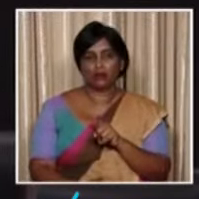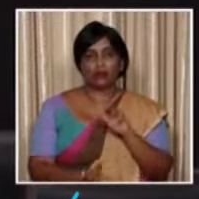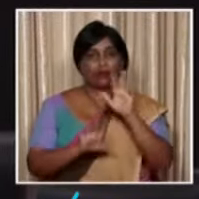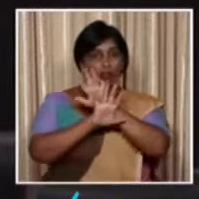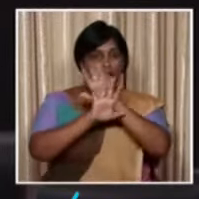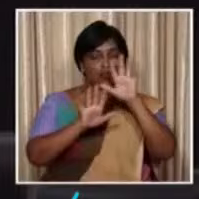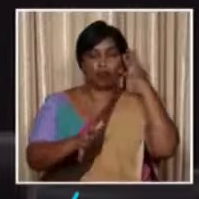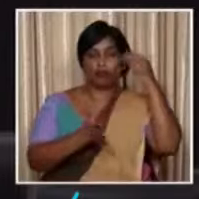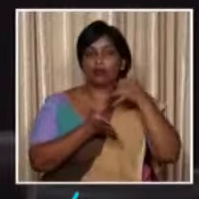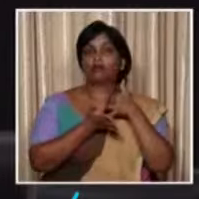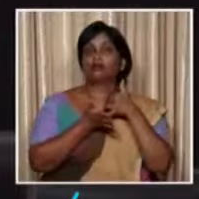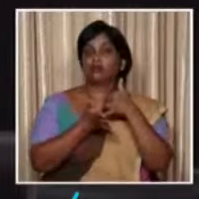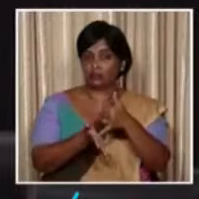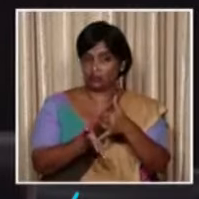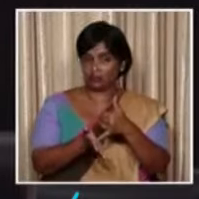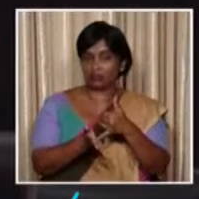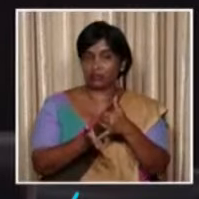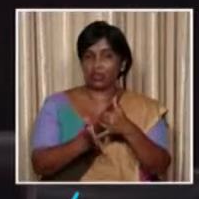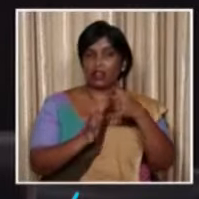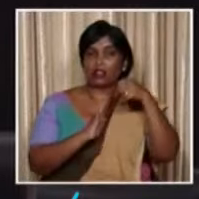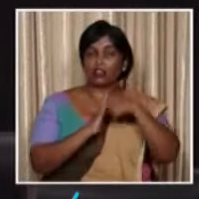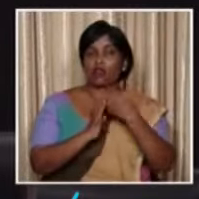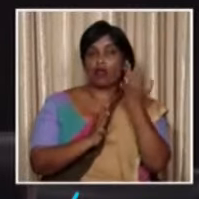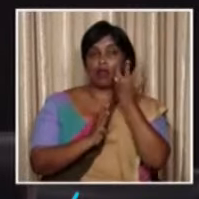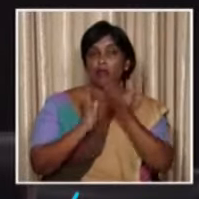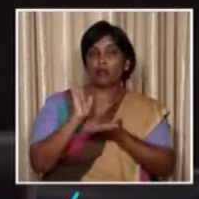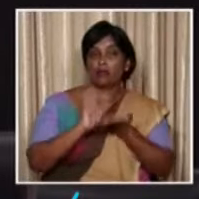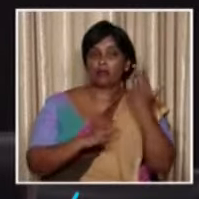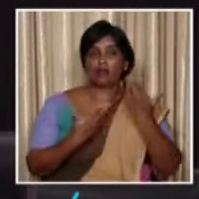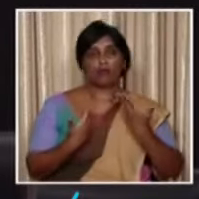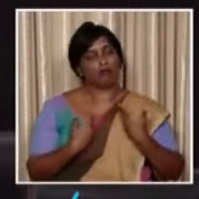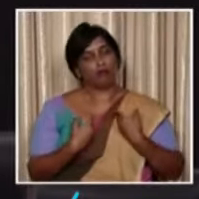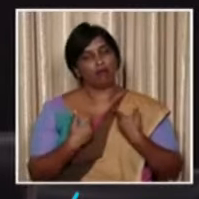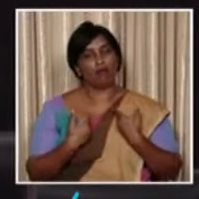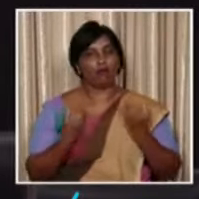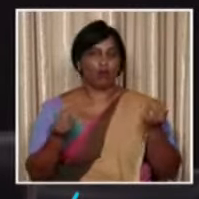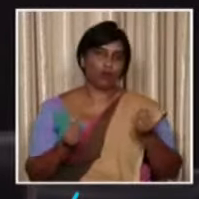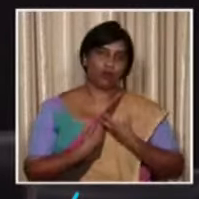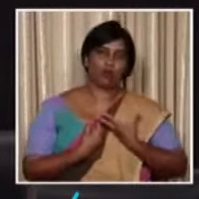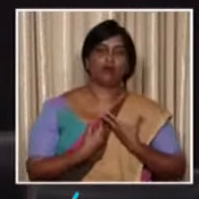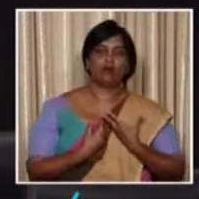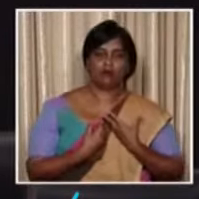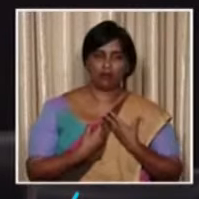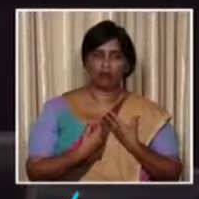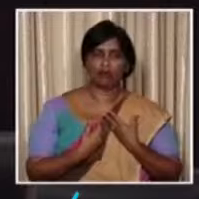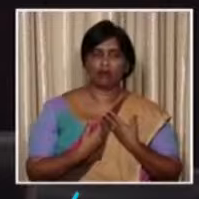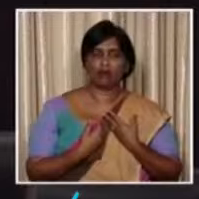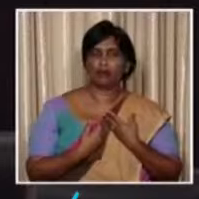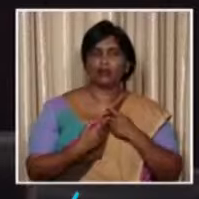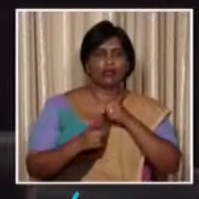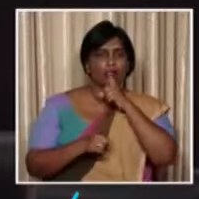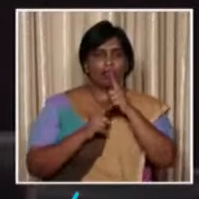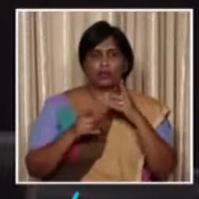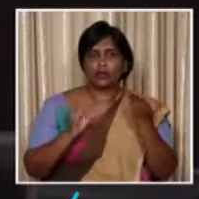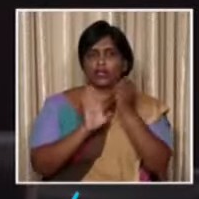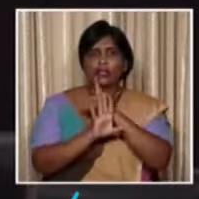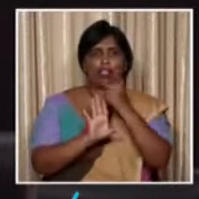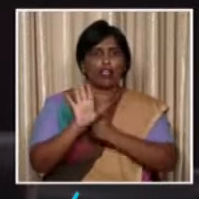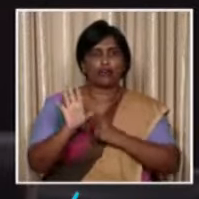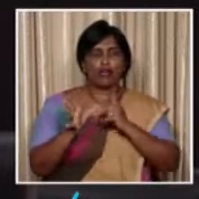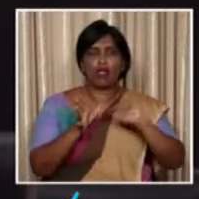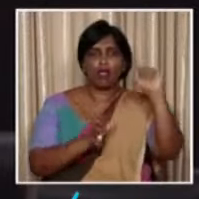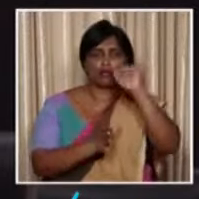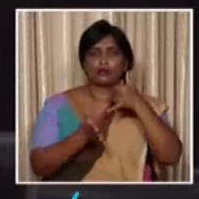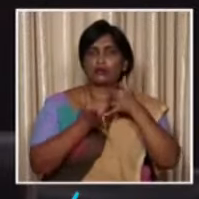19 වර්ල්ඩ් කප් එක දකුණු අප්‍රිකාවට යනවා අනේ අපිට අපරාධි කියලා. ඉතින් ඕක කතා කරේ නෑනේ ගිය අවුරුද්දේ